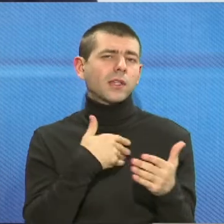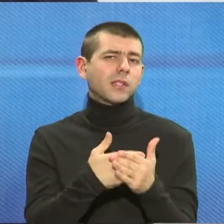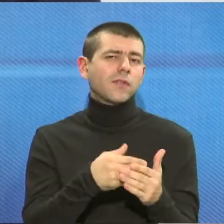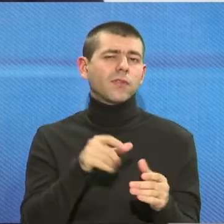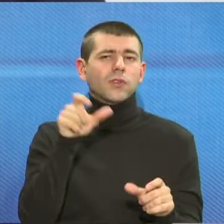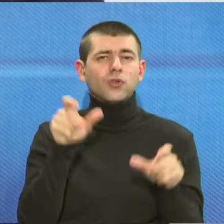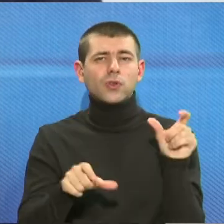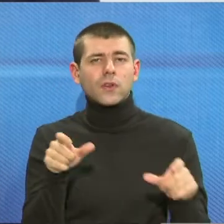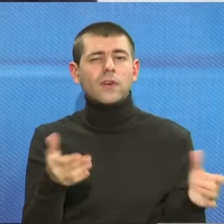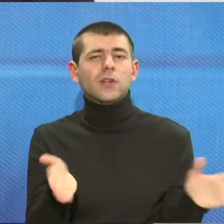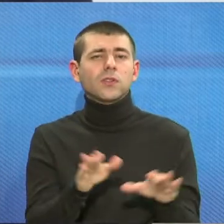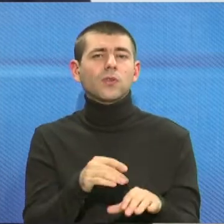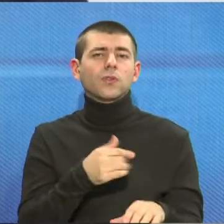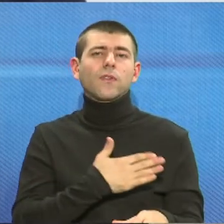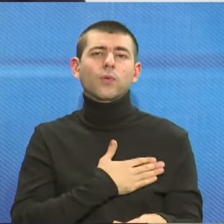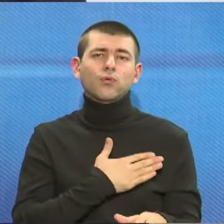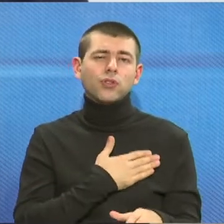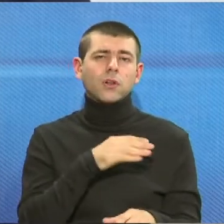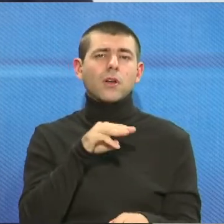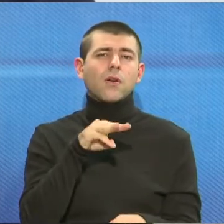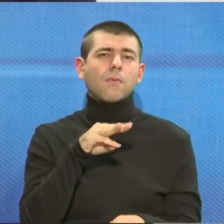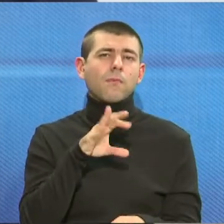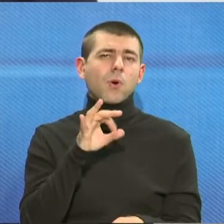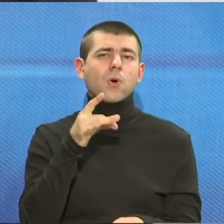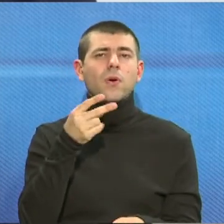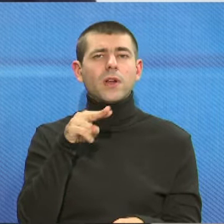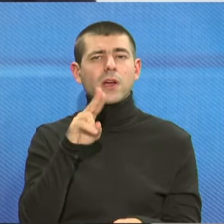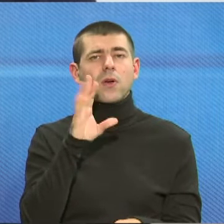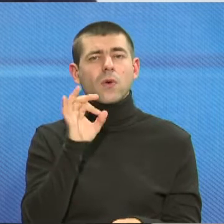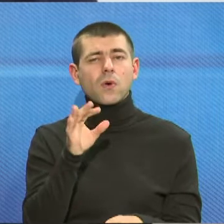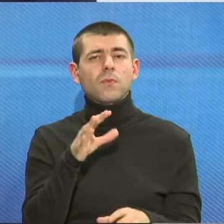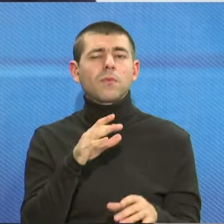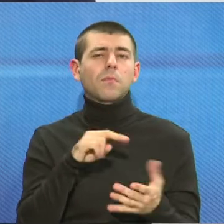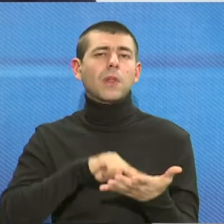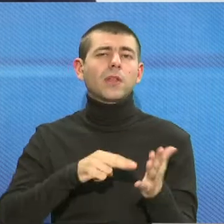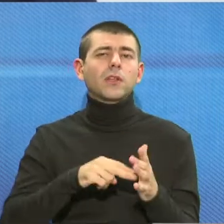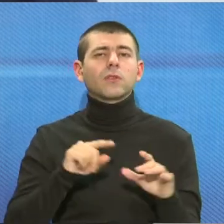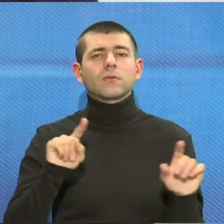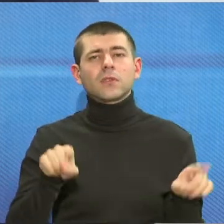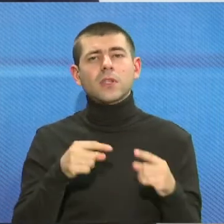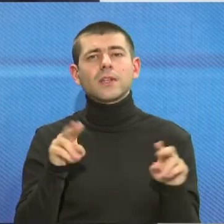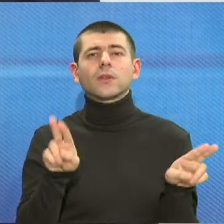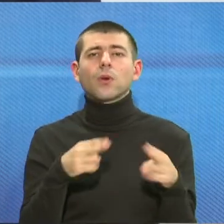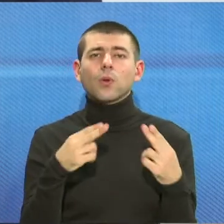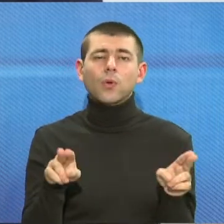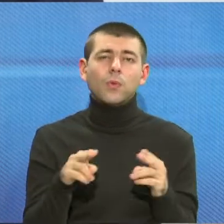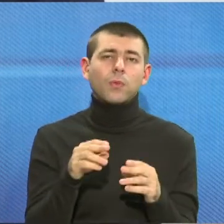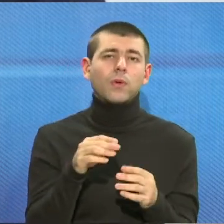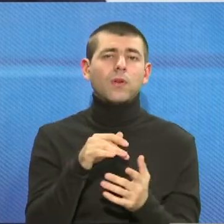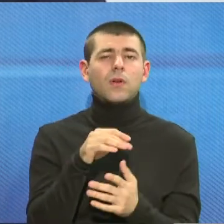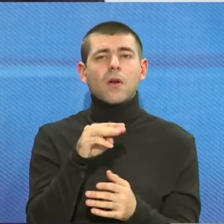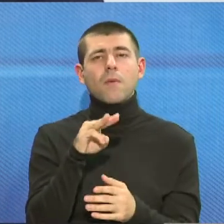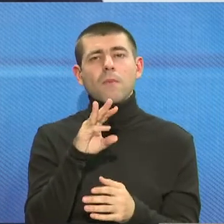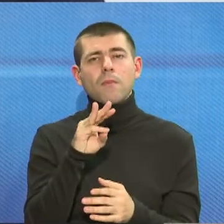душе моряком, и поэтому он и участвовал в создании морского клуба, клуба военных моряков в городе Гродно.